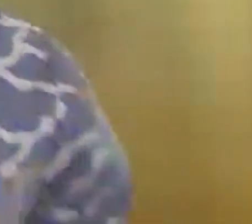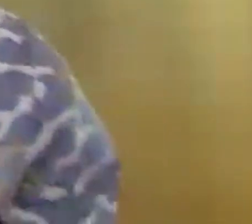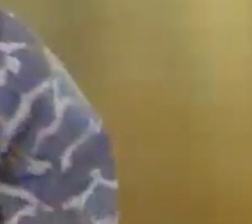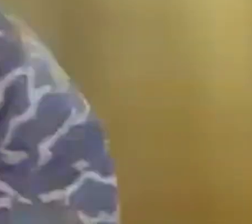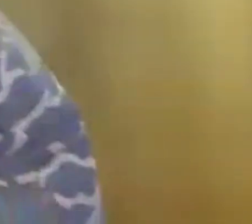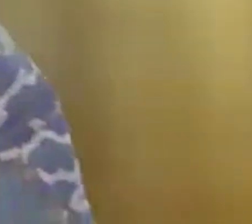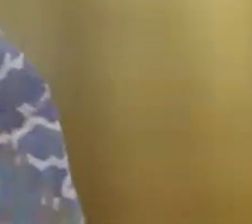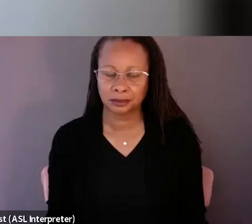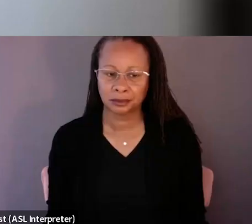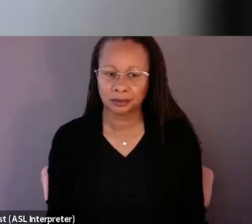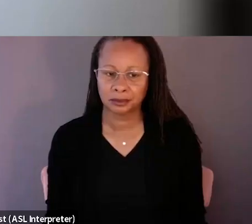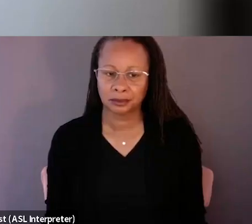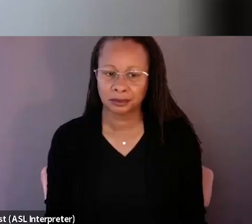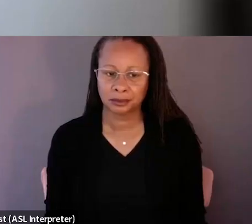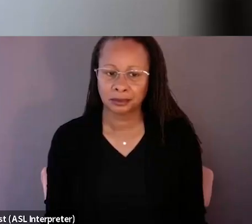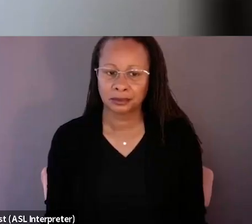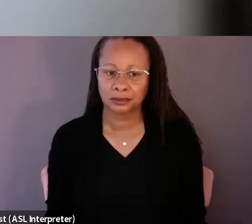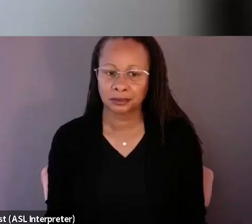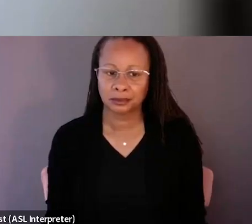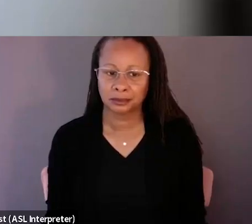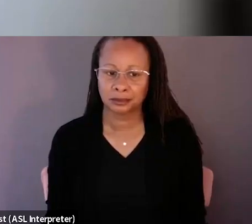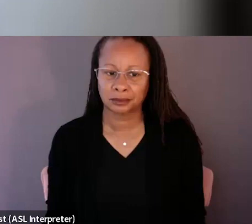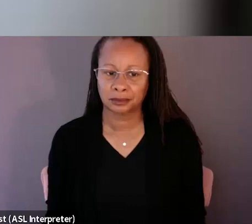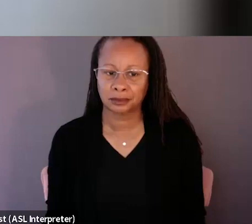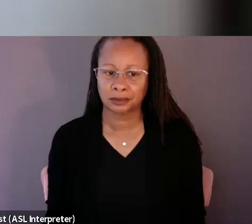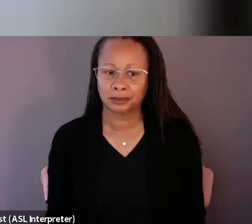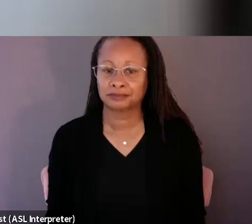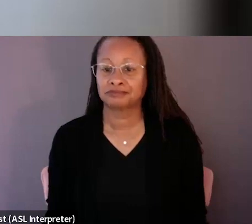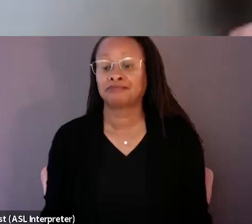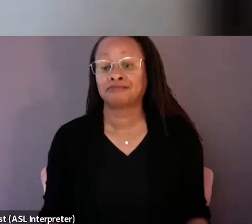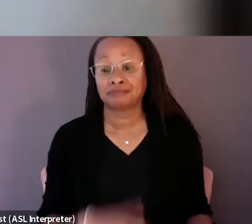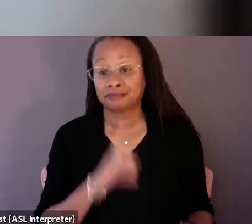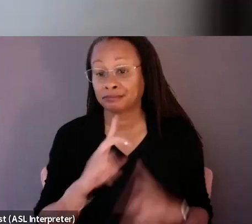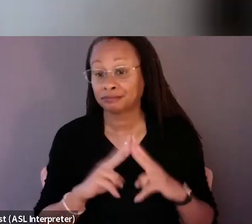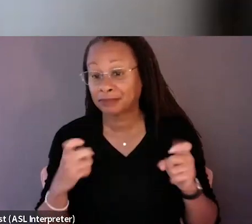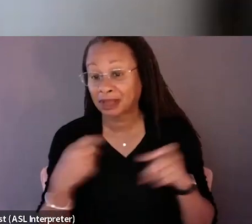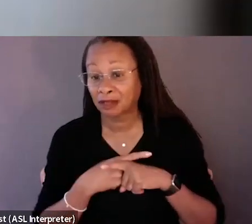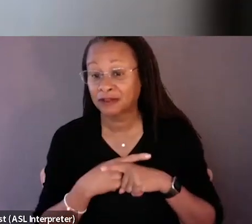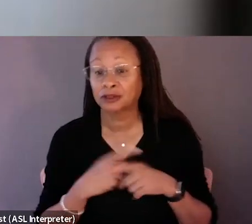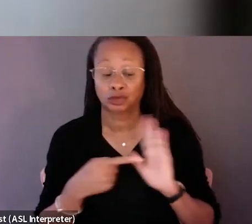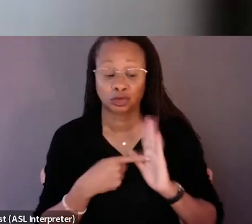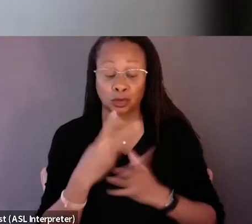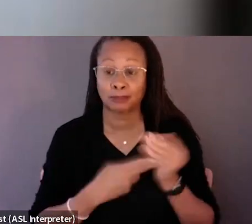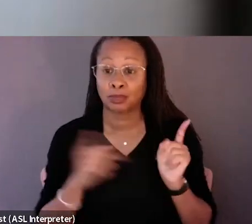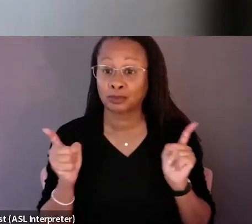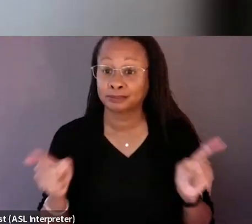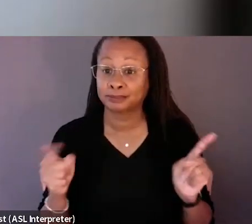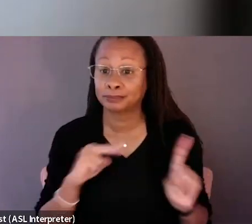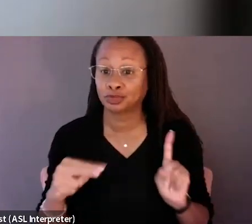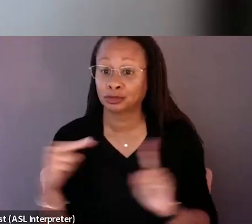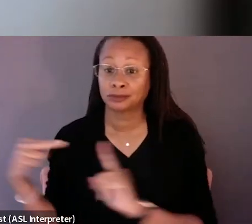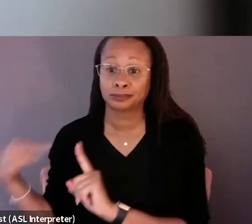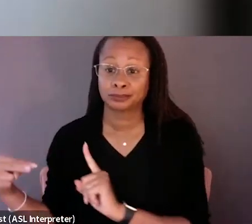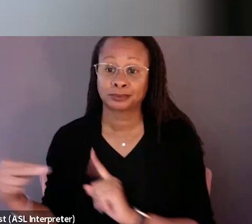分。 Okay, sure. Um, it's quite a conflict to show both sides' opinion, and I don't